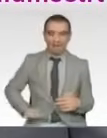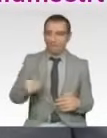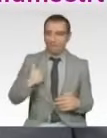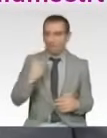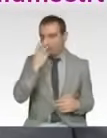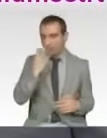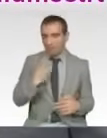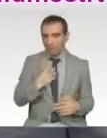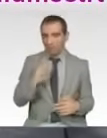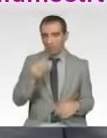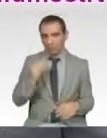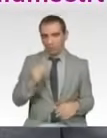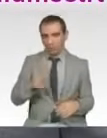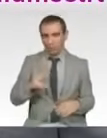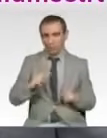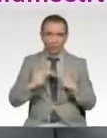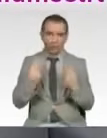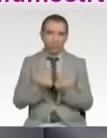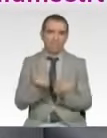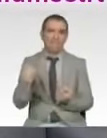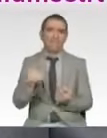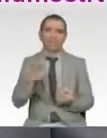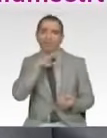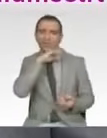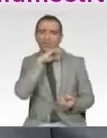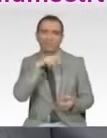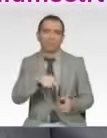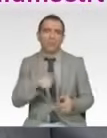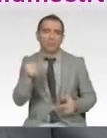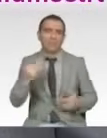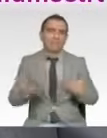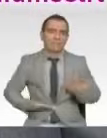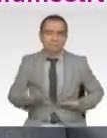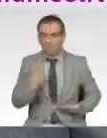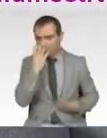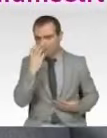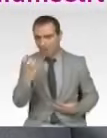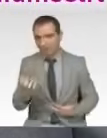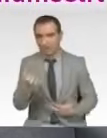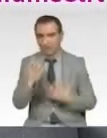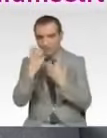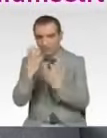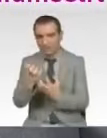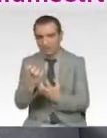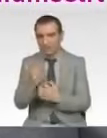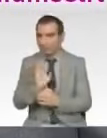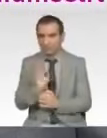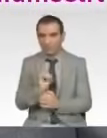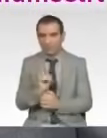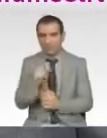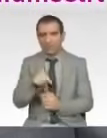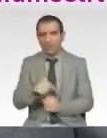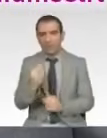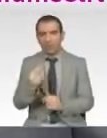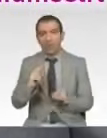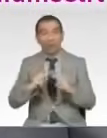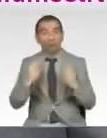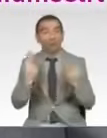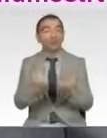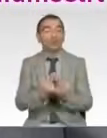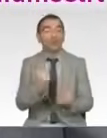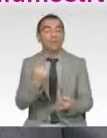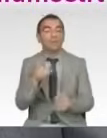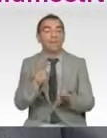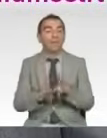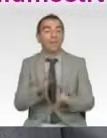baksın diye çocuk dünyaya getirmiyor. Yani yaşlandığı zaman ona hizmet etsin bizim diye. Bizim adetimiz böyle değil yani. Ya bu da bir evrensel değer. Yani